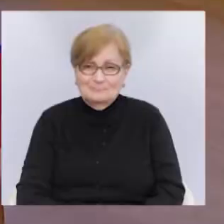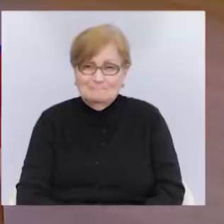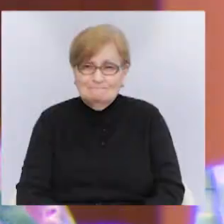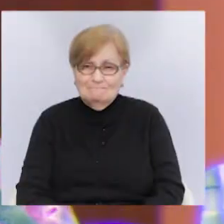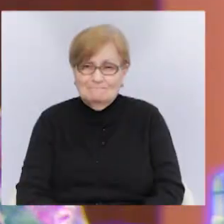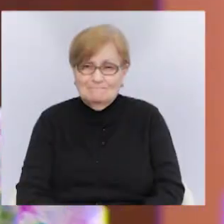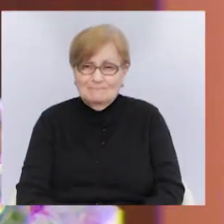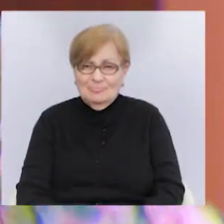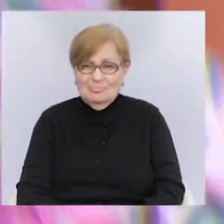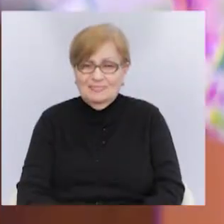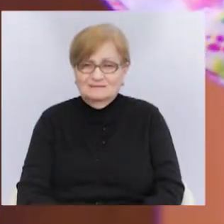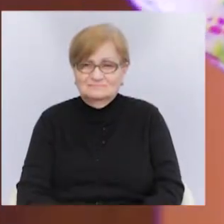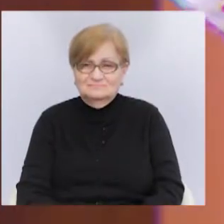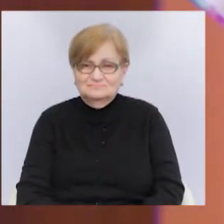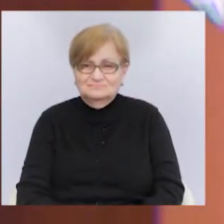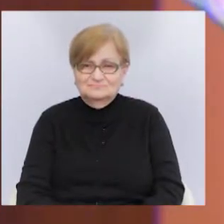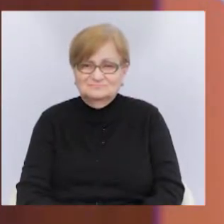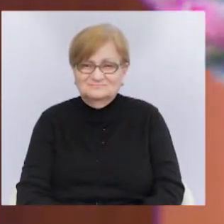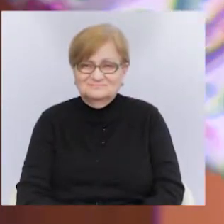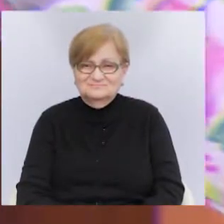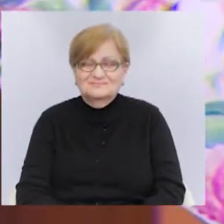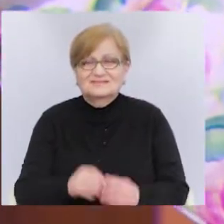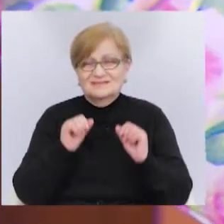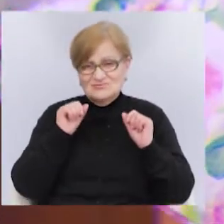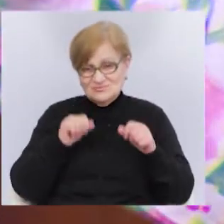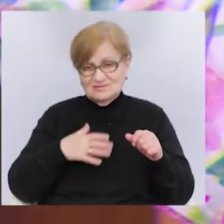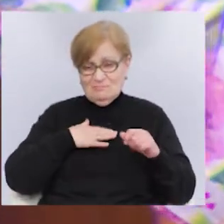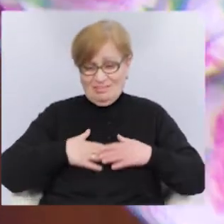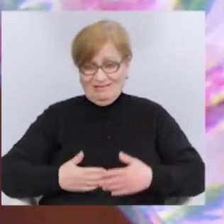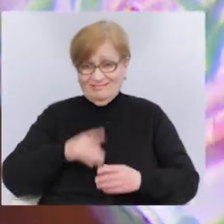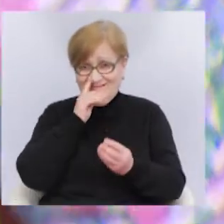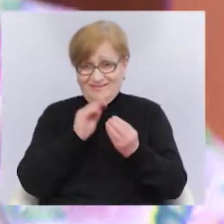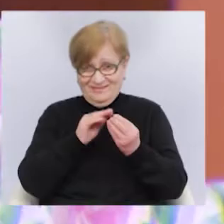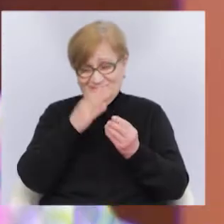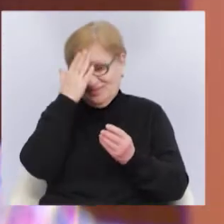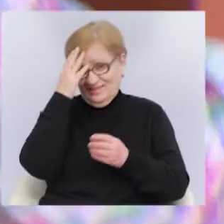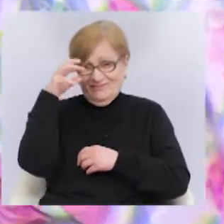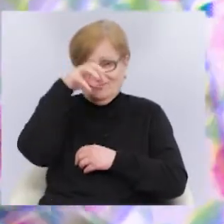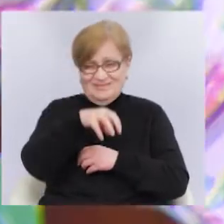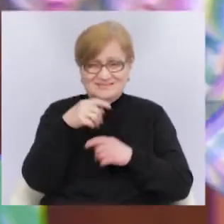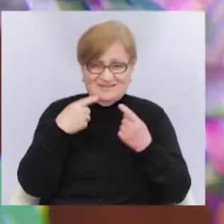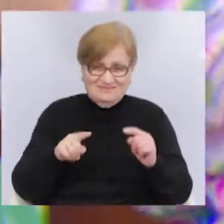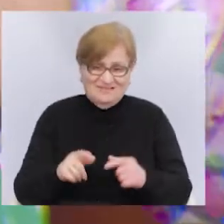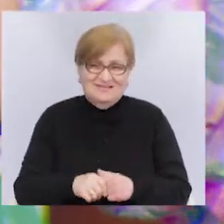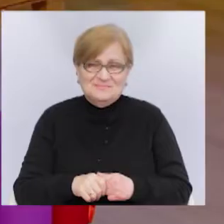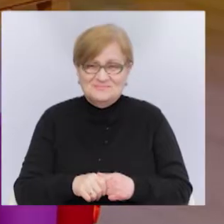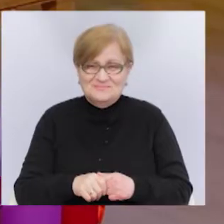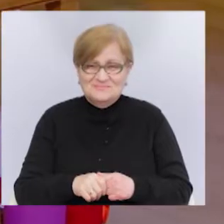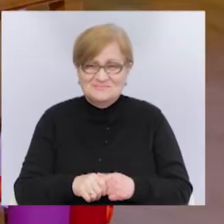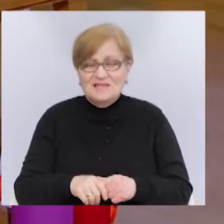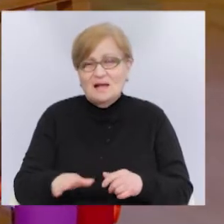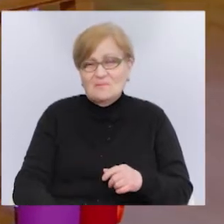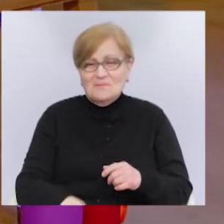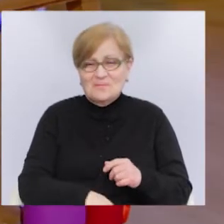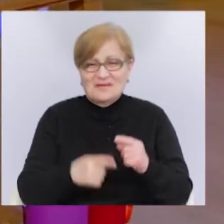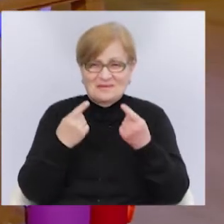მაგრამ მოდი შევცვალოთ ახლა, გამოშეცვალე. აი ამ თავს ეს თავი. აი ახლა გასაგებია რას ისმობ.